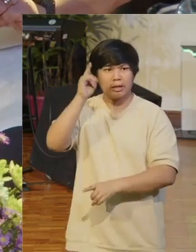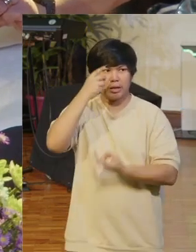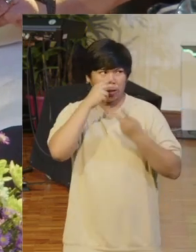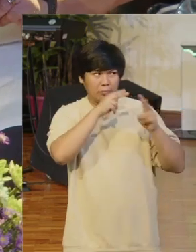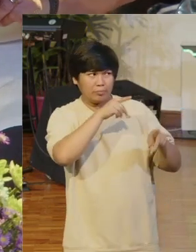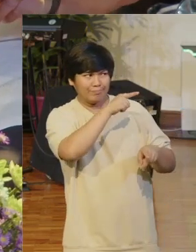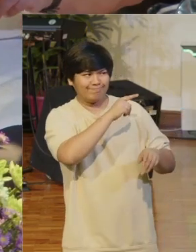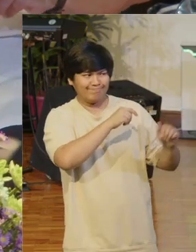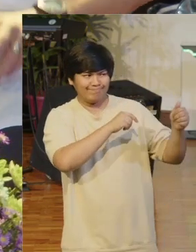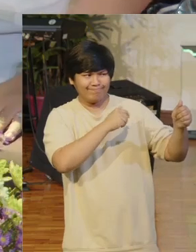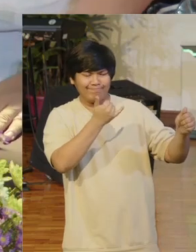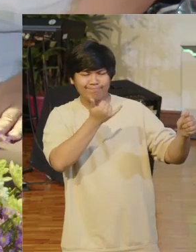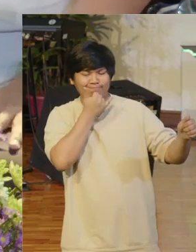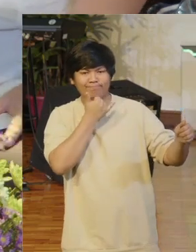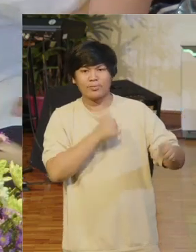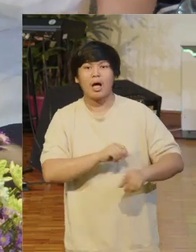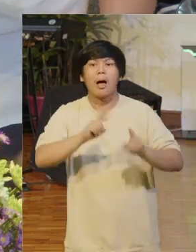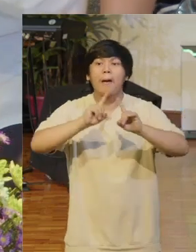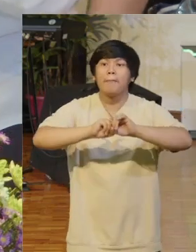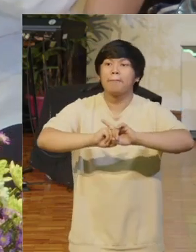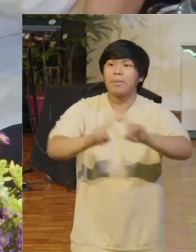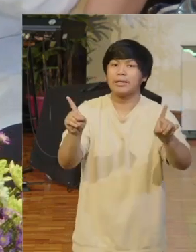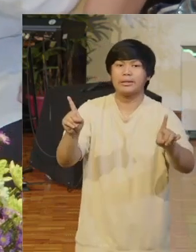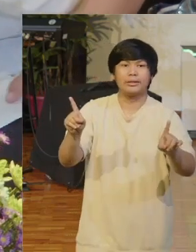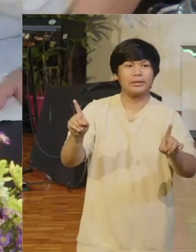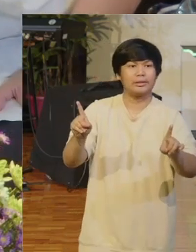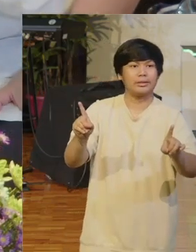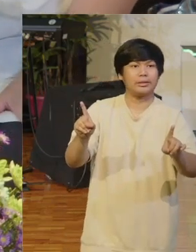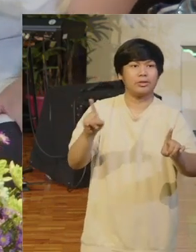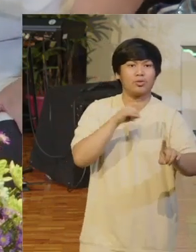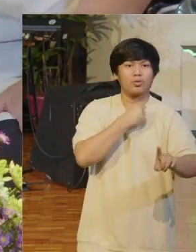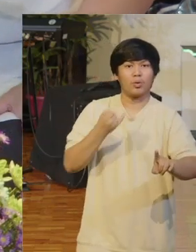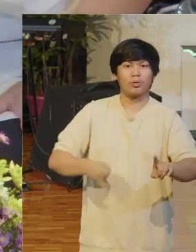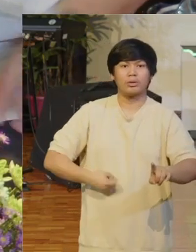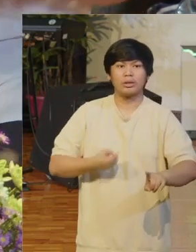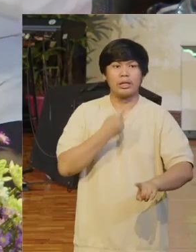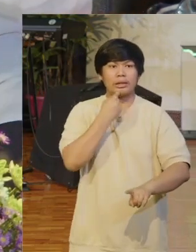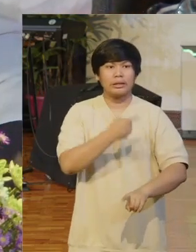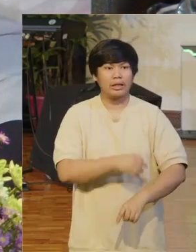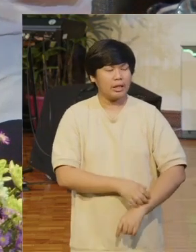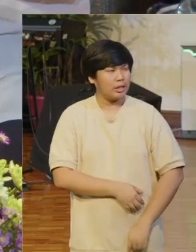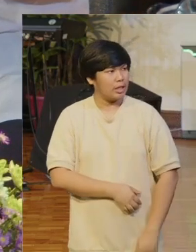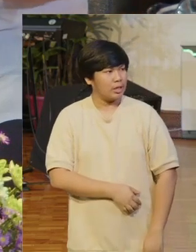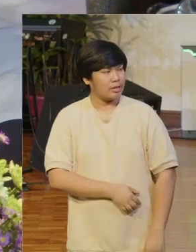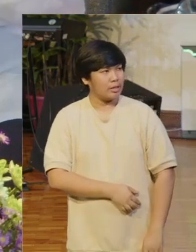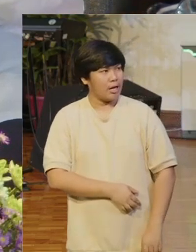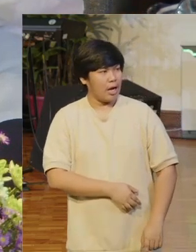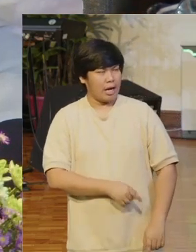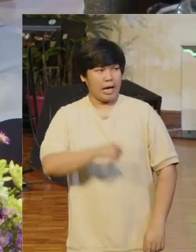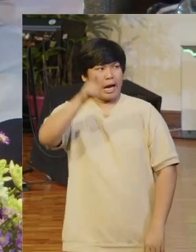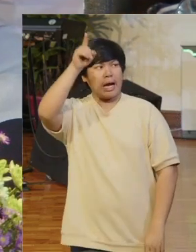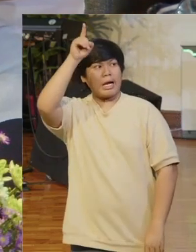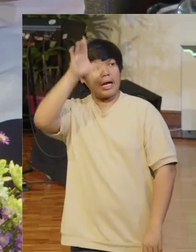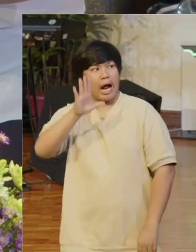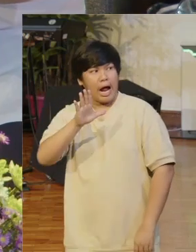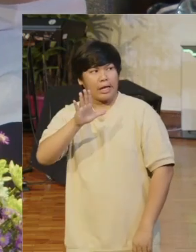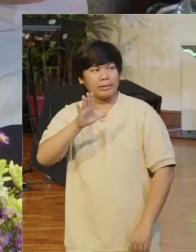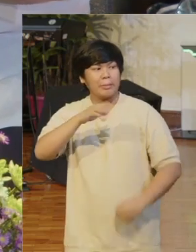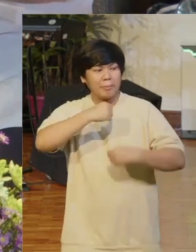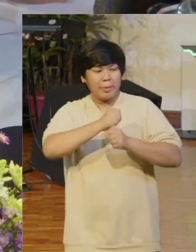Diyos. But, sabi dito, God meant it for